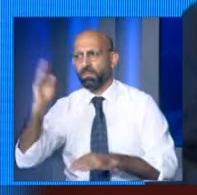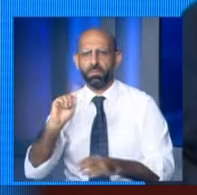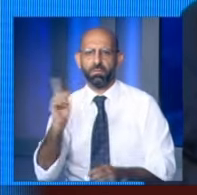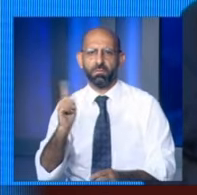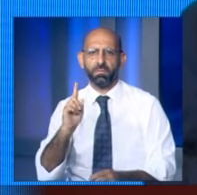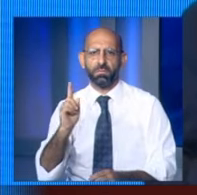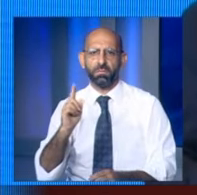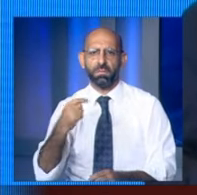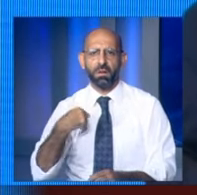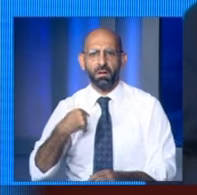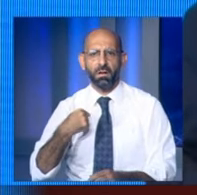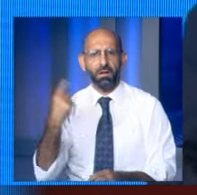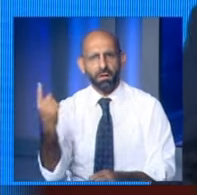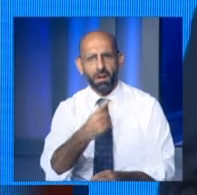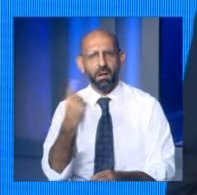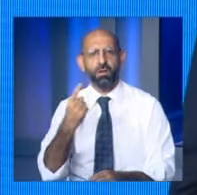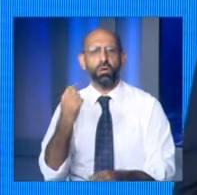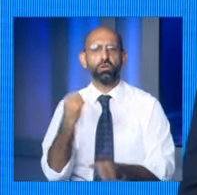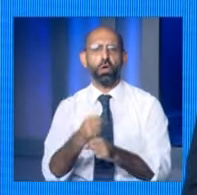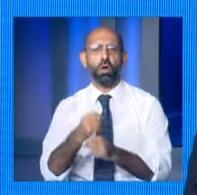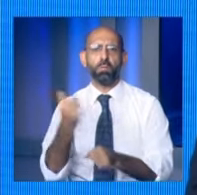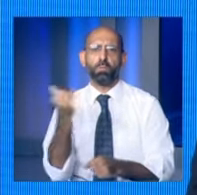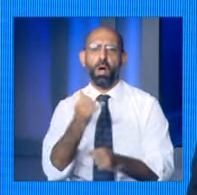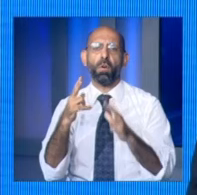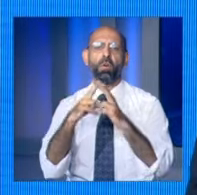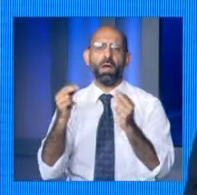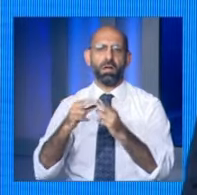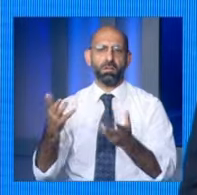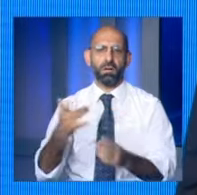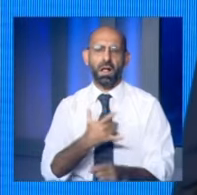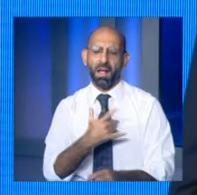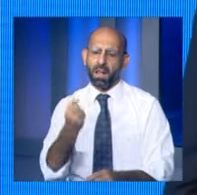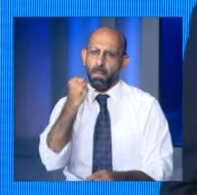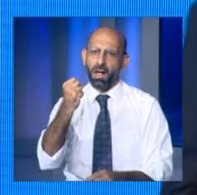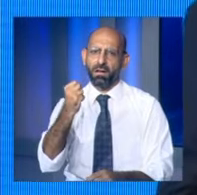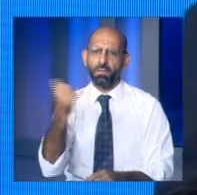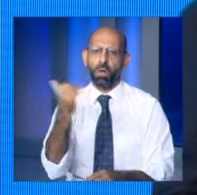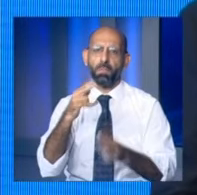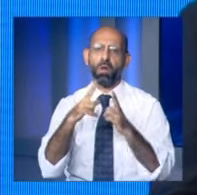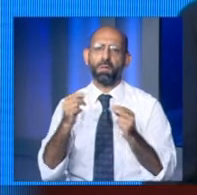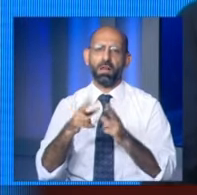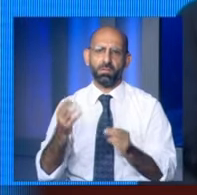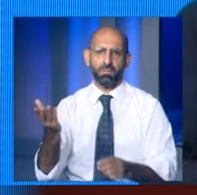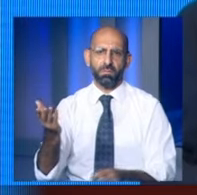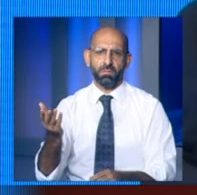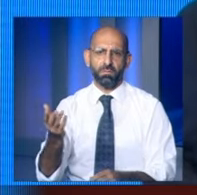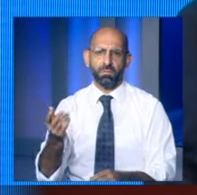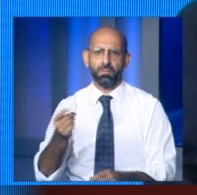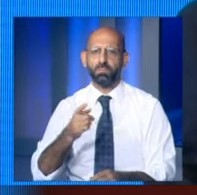بيهرب، هنالك نحن عندنا قطاع أعمال مهم في لبنان. هيدا القطاع اللي عنده